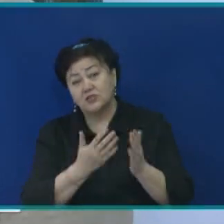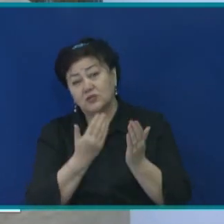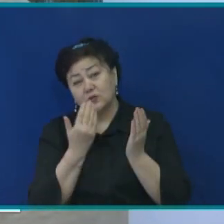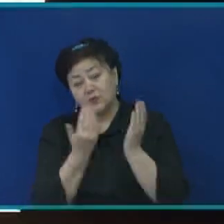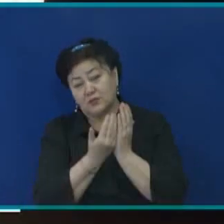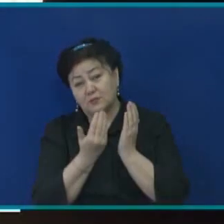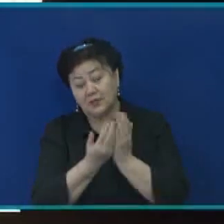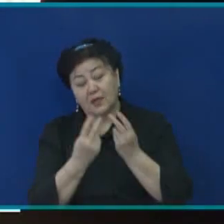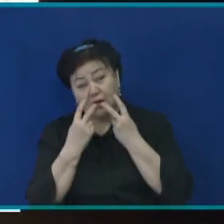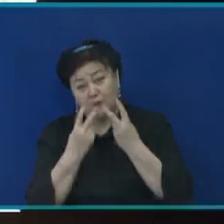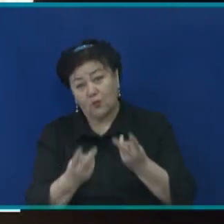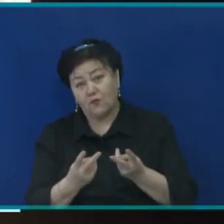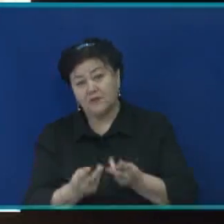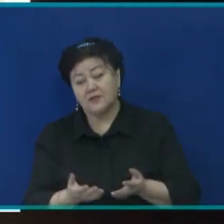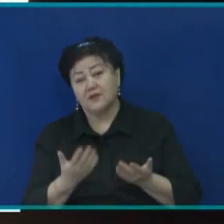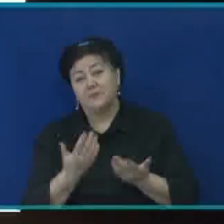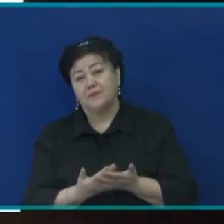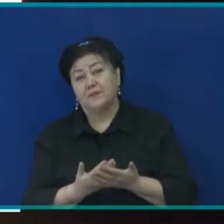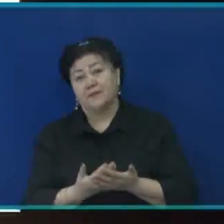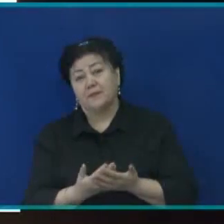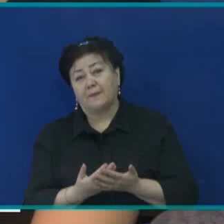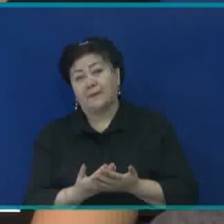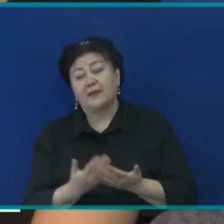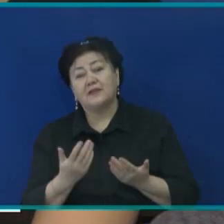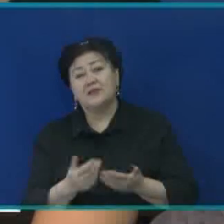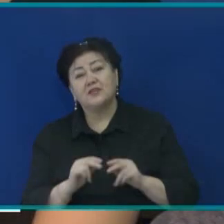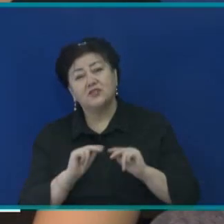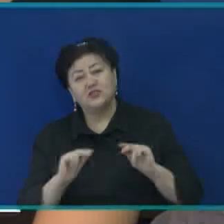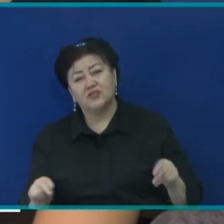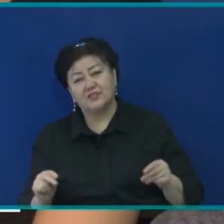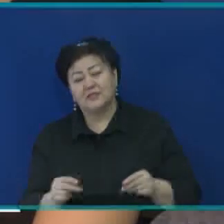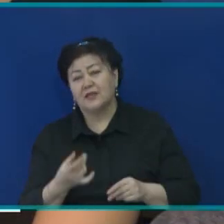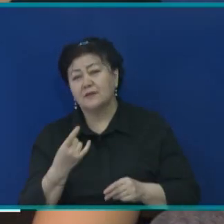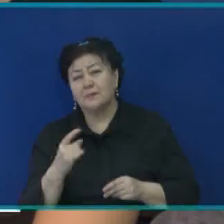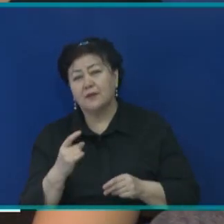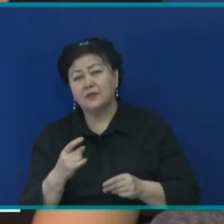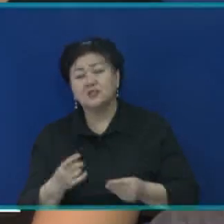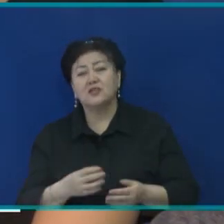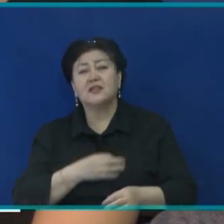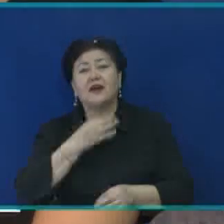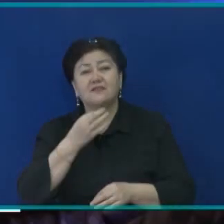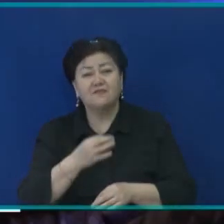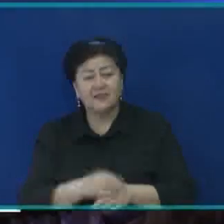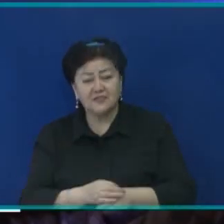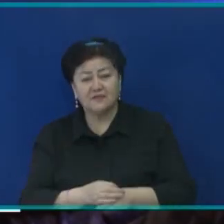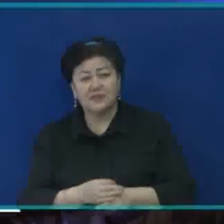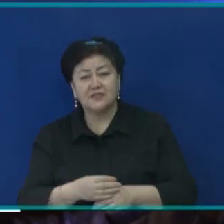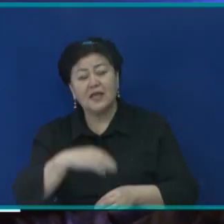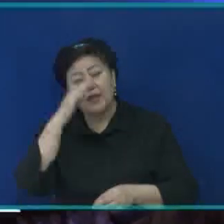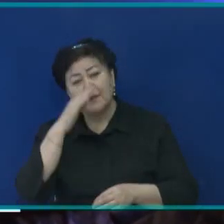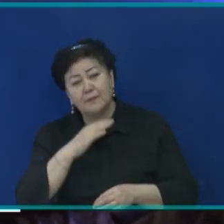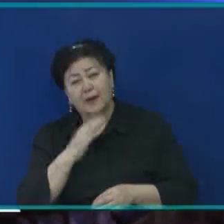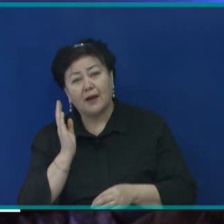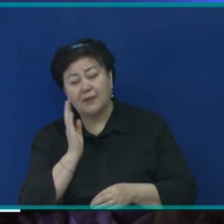куә болып отырмыз. Қойылым барысында жастардың бір-біріне деген адалдығы, перзенттің ата-ана алдындағы парызды өтеуі кейіпкерлер арқылы